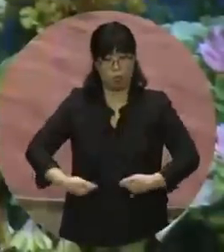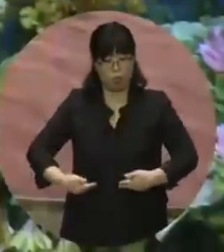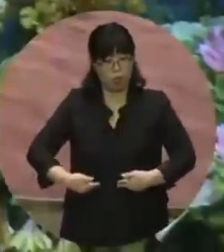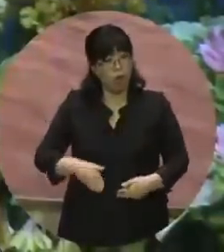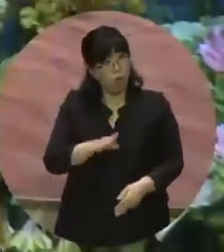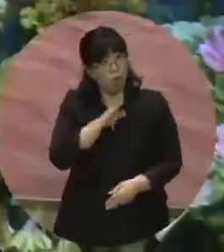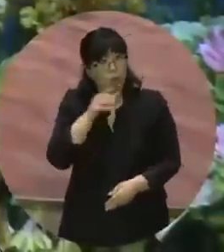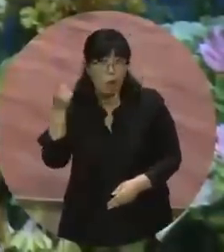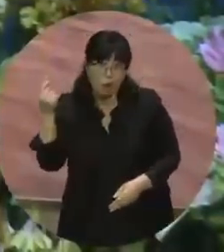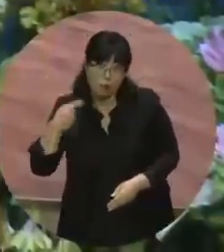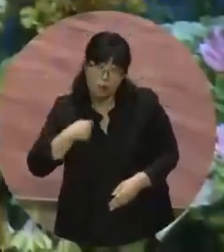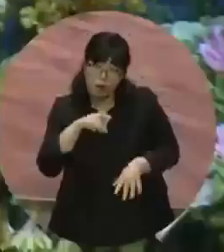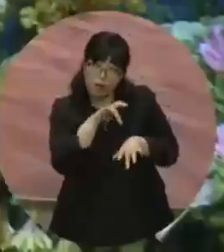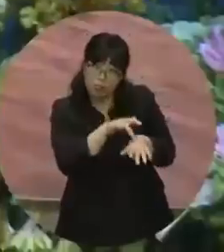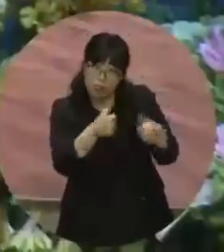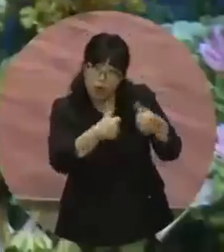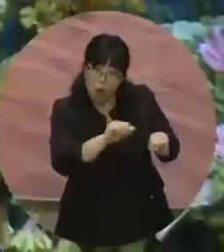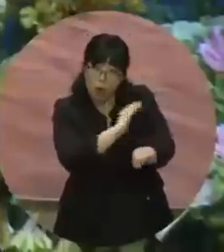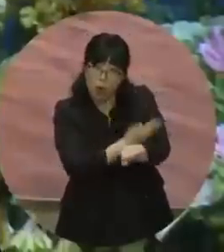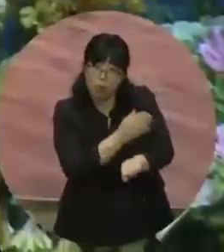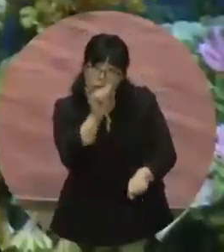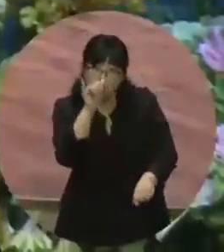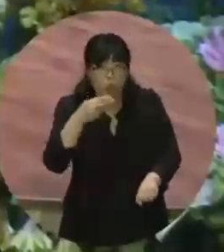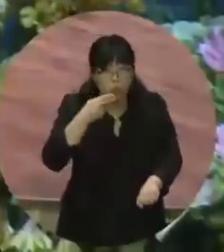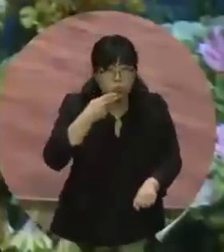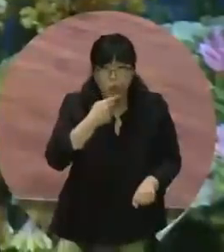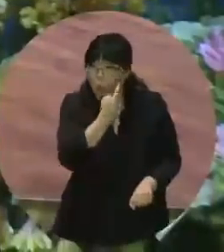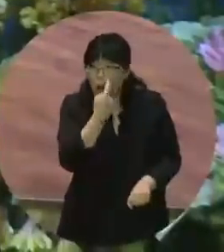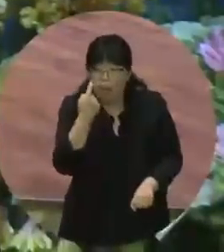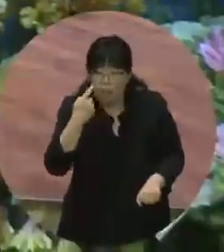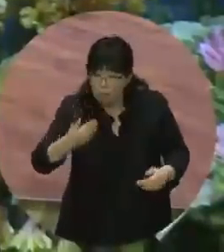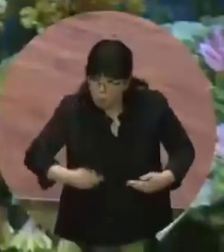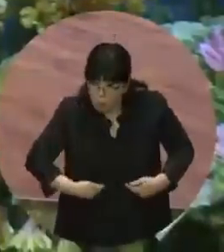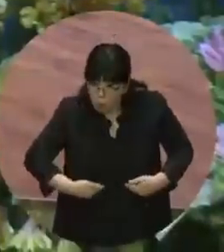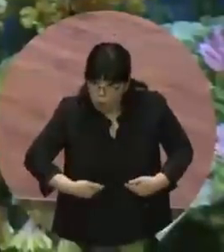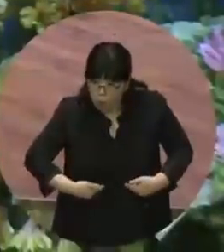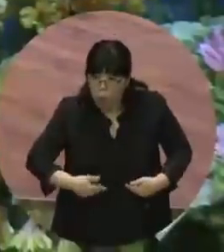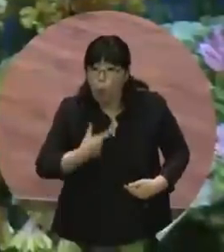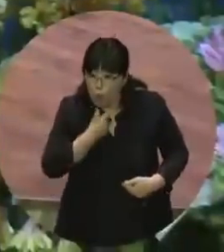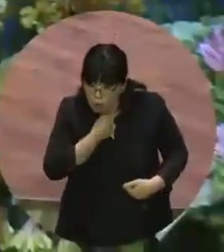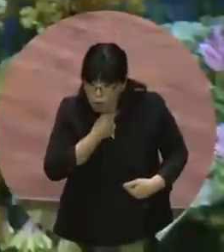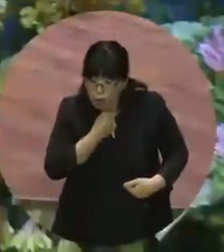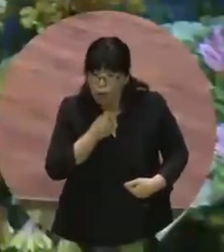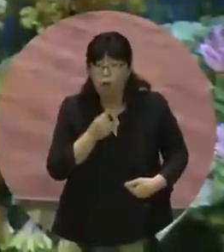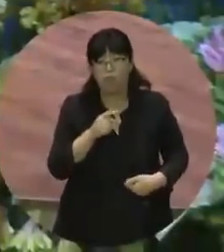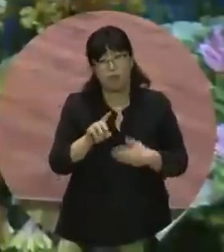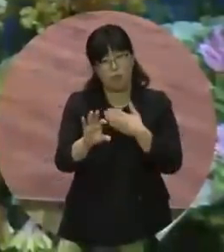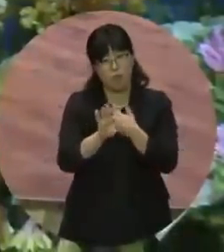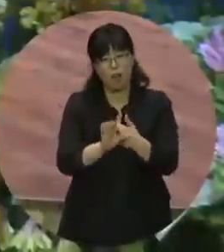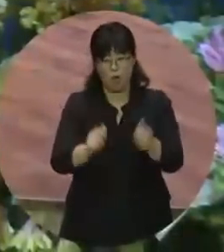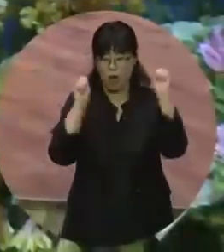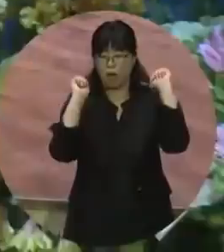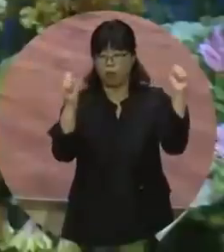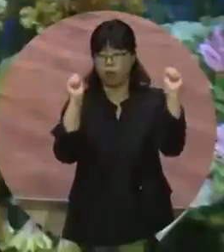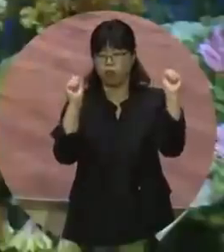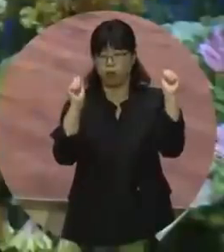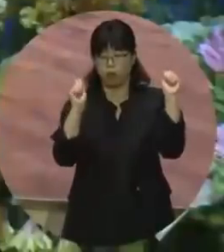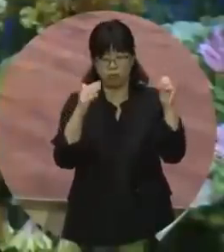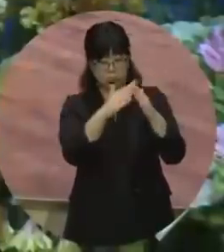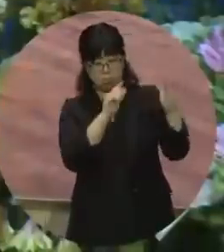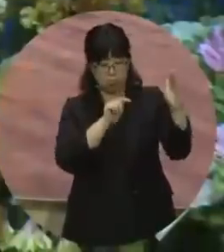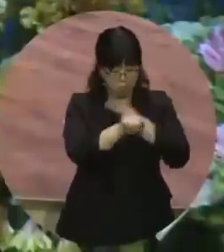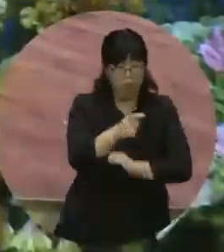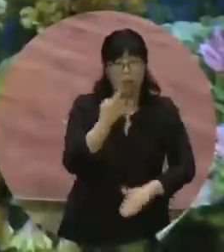돼. 금방 확인할 수 있어. 무속인 따라가서 무속인 겁나면 잡힌 거고 무속인의